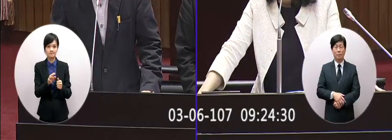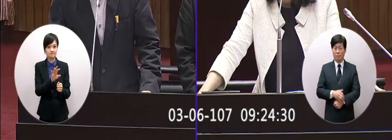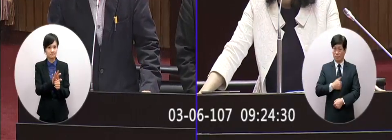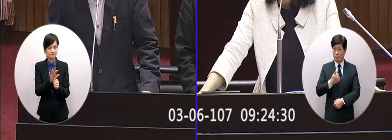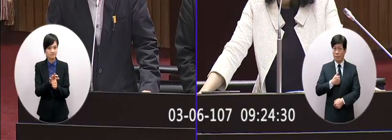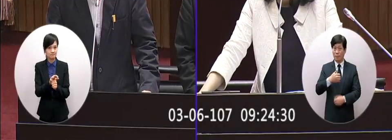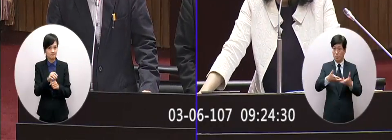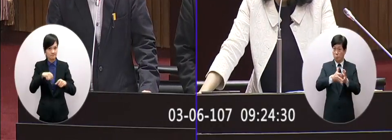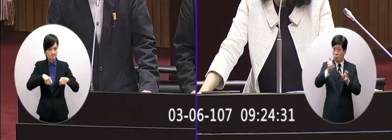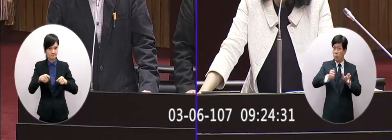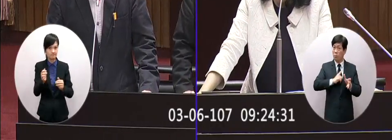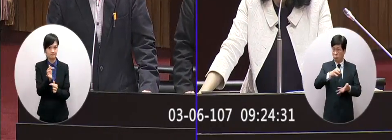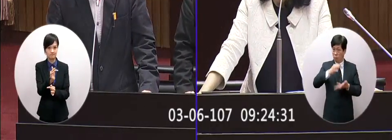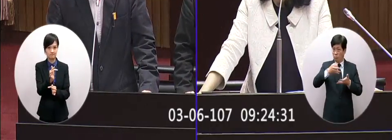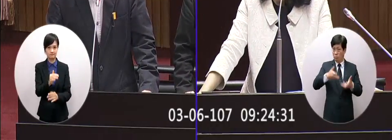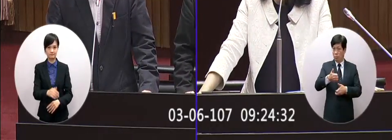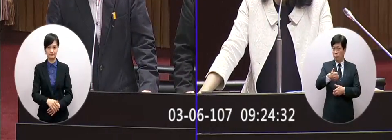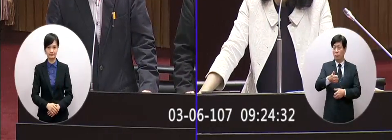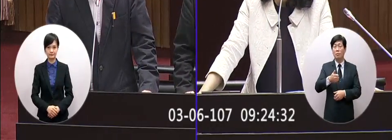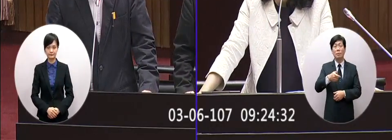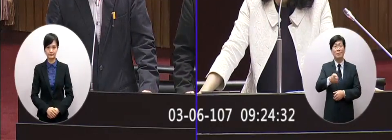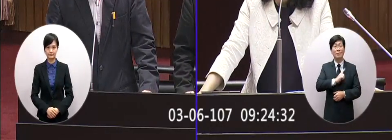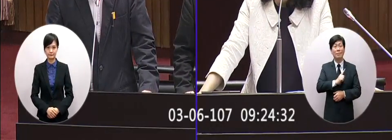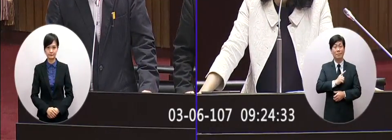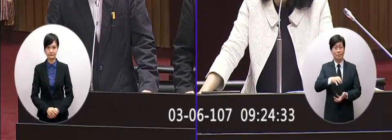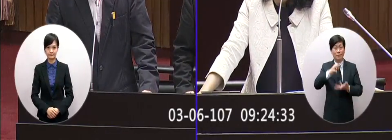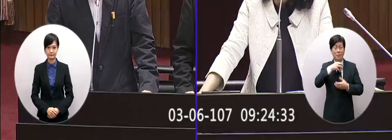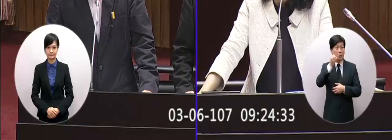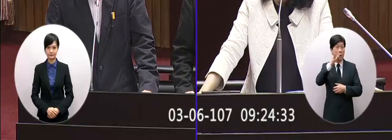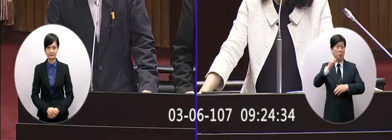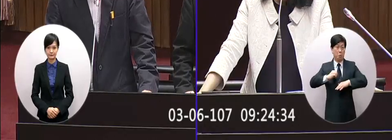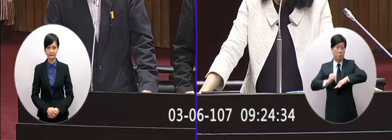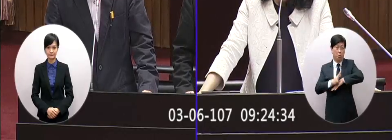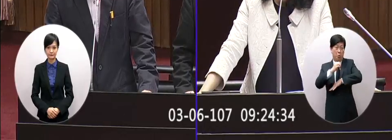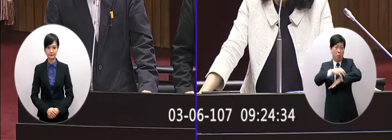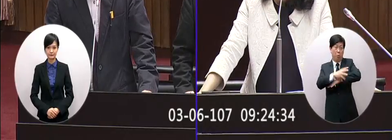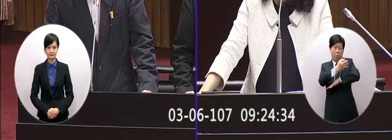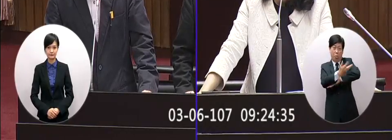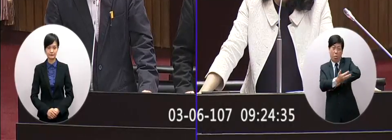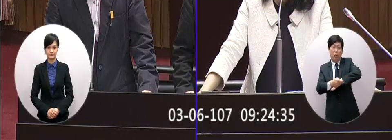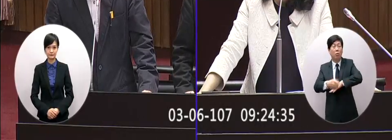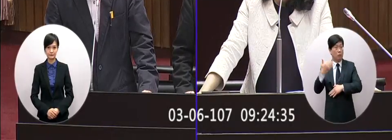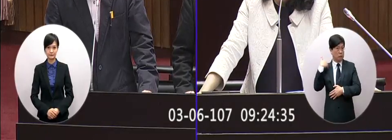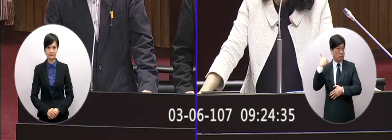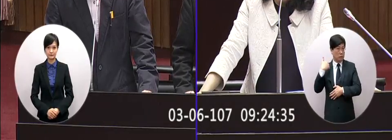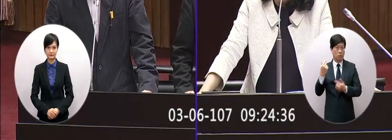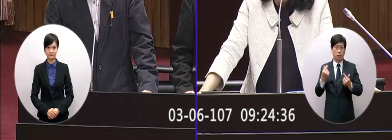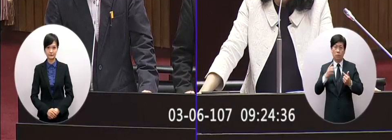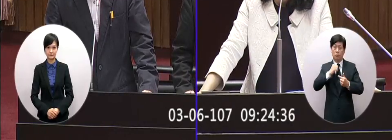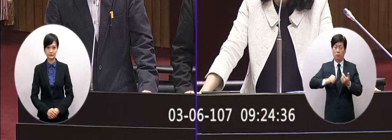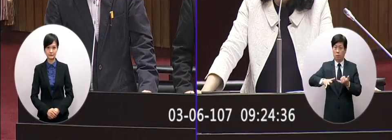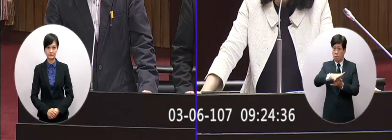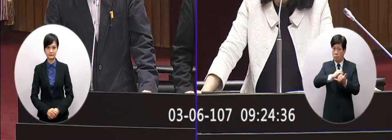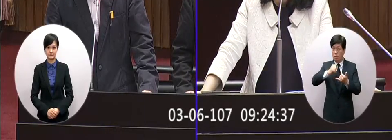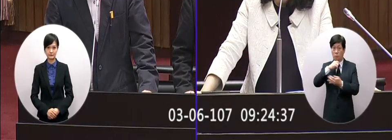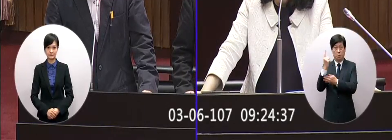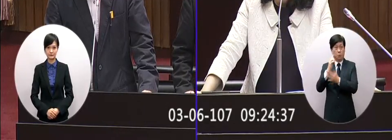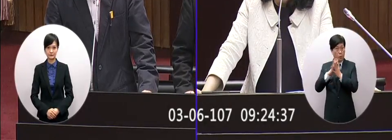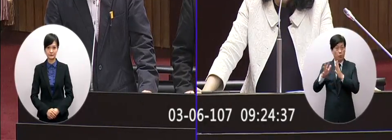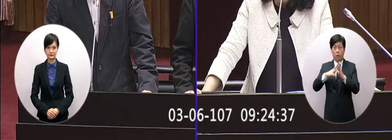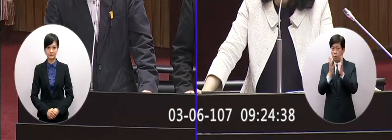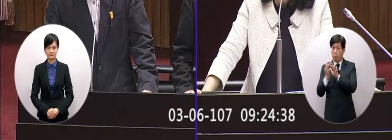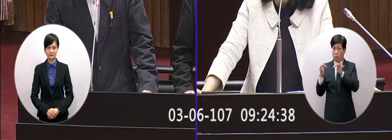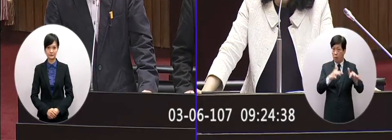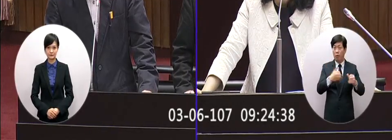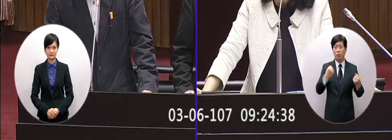比较好的方向。 其实部长您讲到重点了，其实您说花莲有激流，其实以前全国的这个所有的消防人员都到花